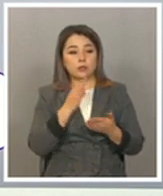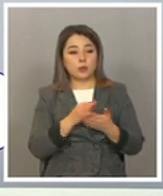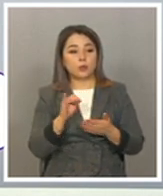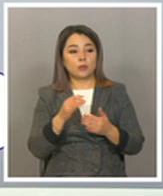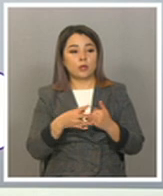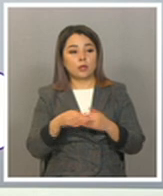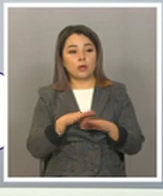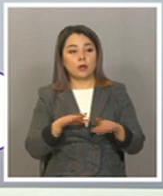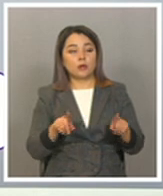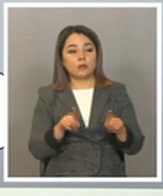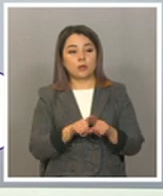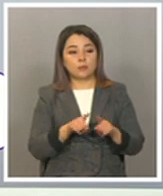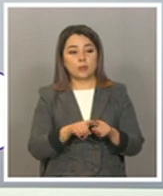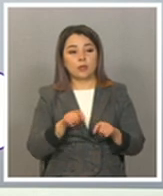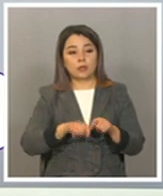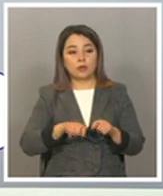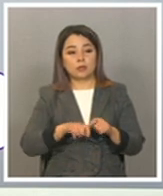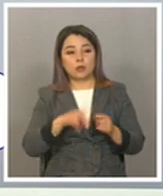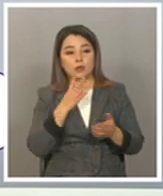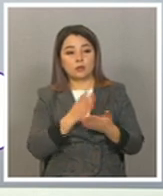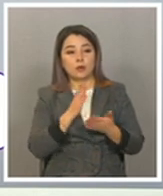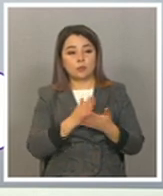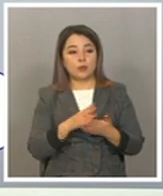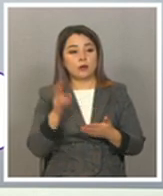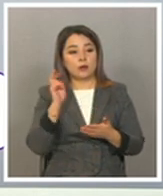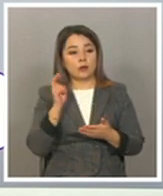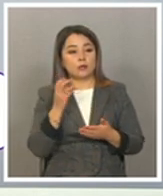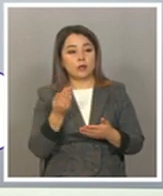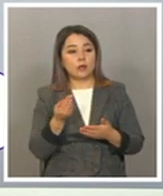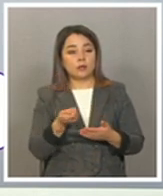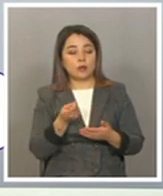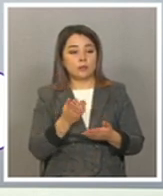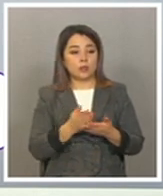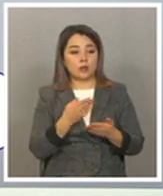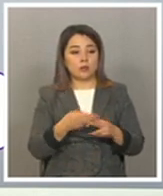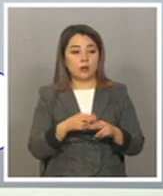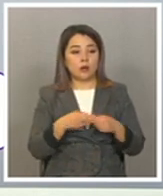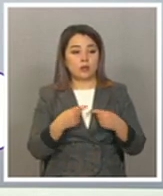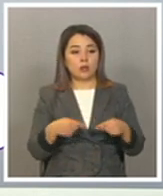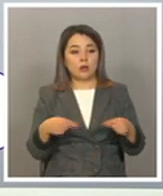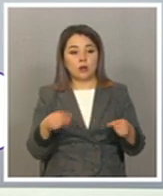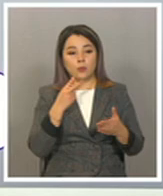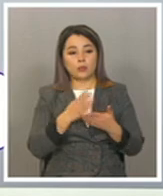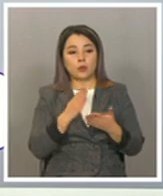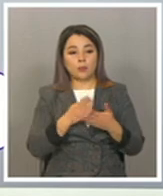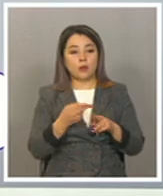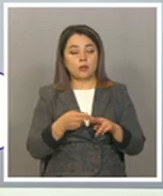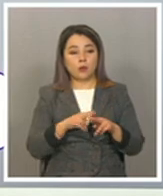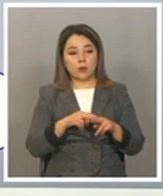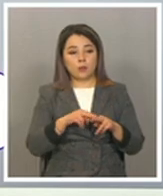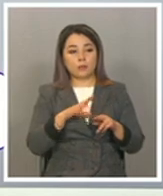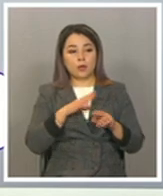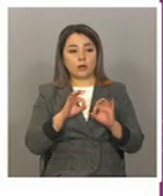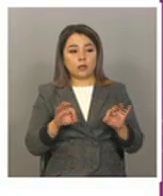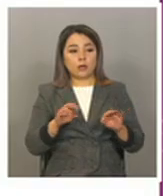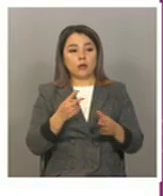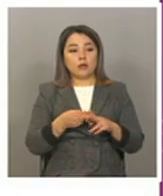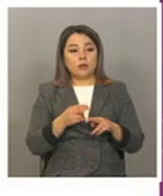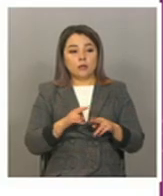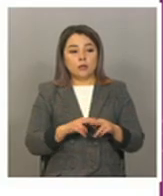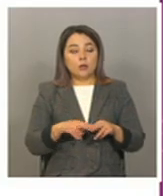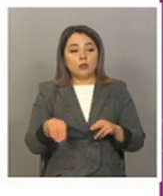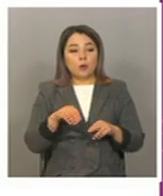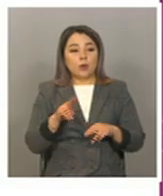аумақтағы топырақ кескінімен салыстырсақ, ондағы қарашірік мөлшері әртүрлі болуы мүмкін. Сонымен қатар, біз өткен сабақтарда топырақ құрылымы